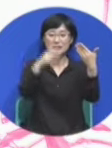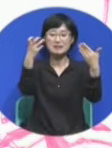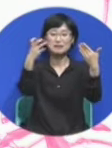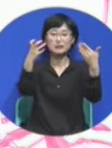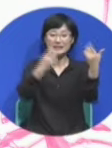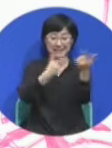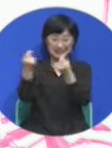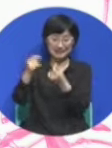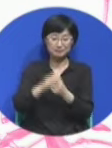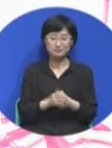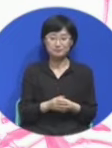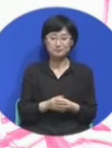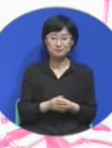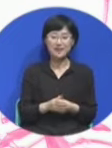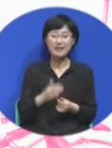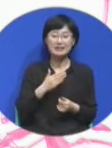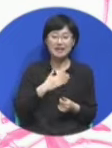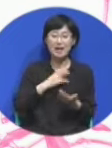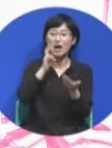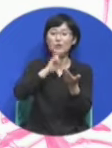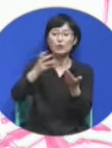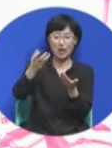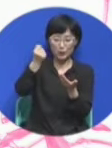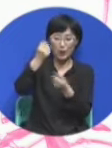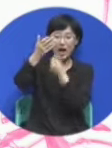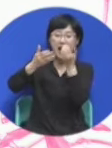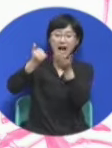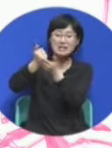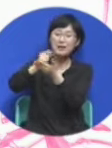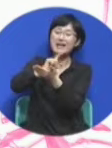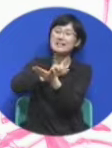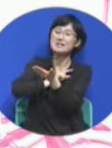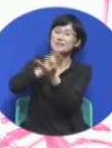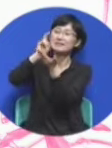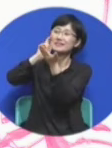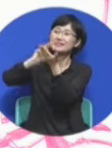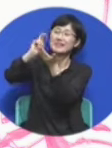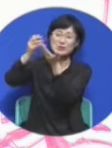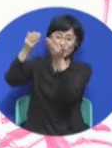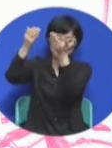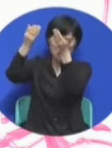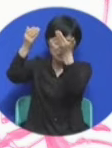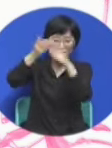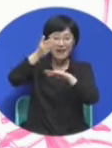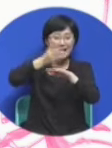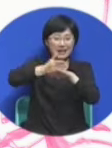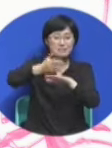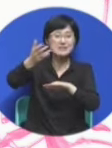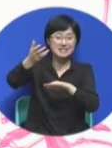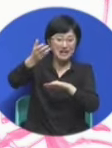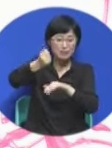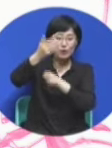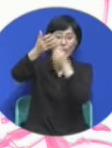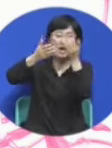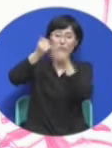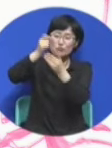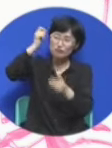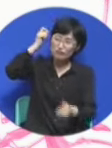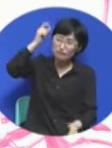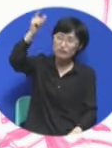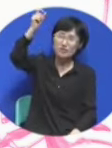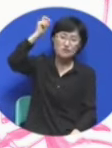30절 30절 같이 봅니다. 시편 69편. 내가 노래로 하나님의 이름을 찬송하며